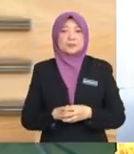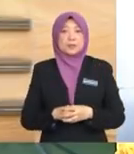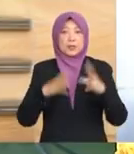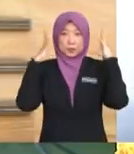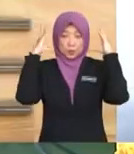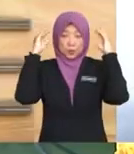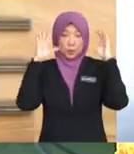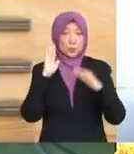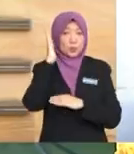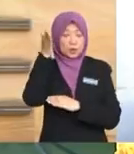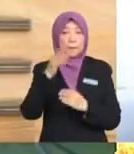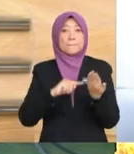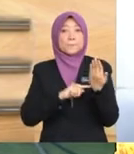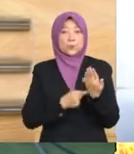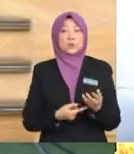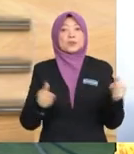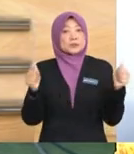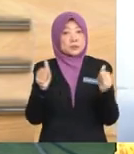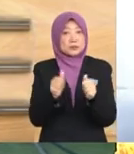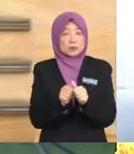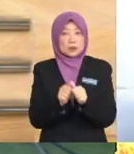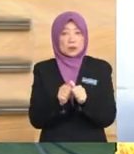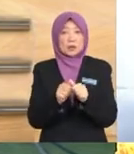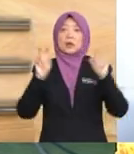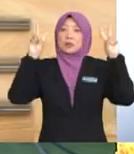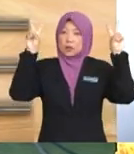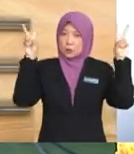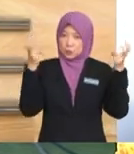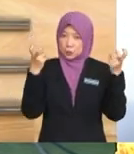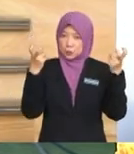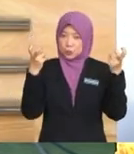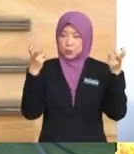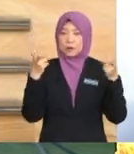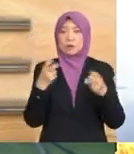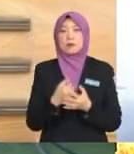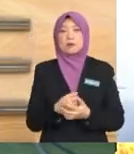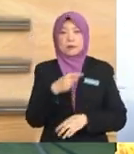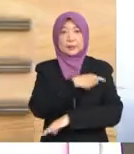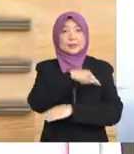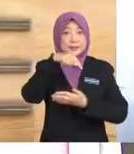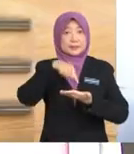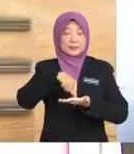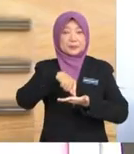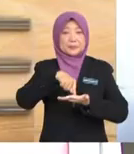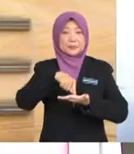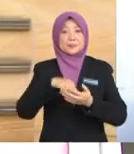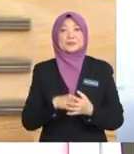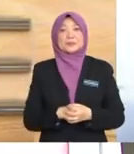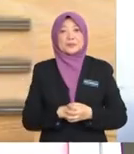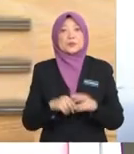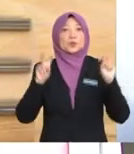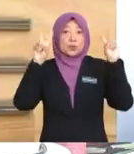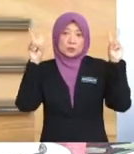dahulu berkenaan dengan tajuk ataupun topik kita pada hari ini. Okey, sebenarnya topik kita pada hari